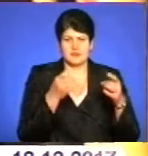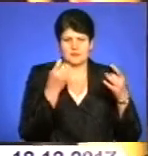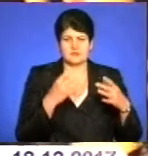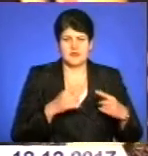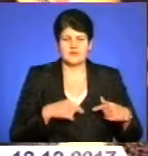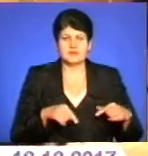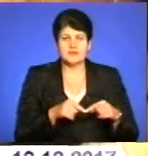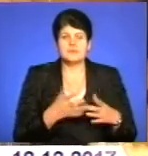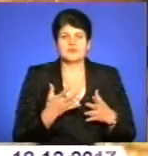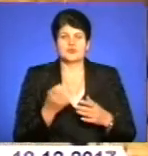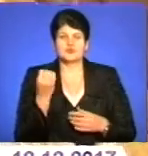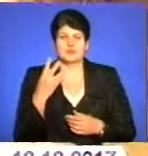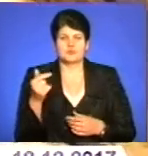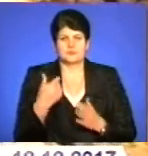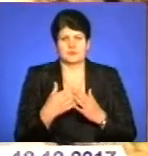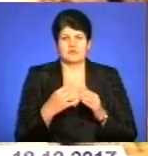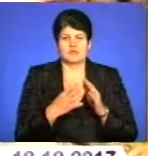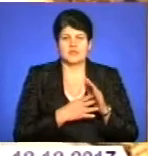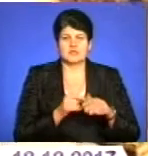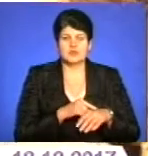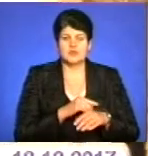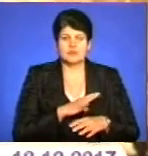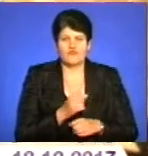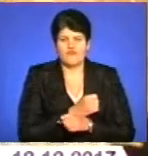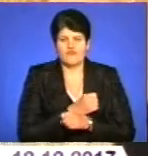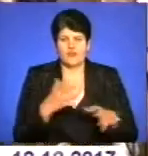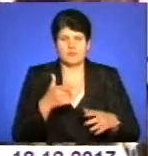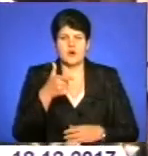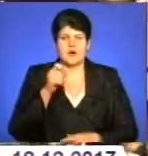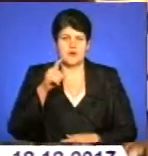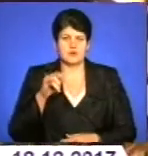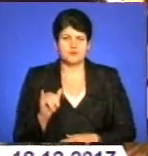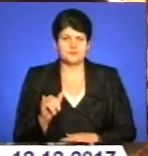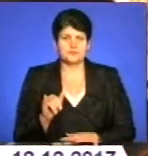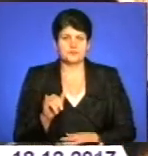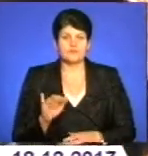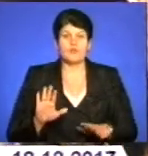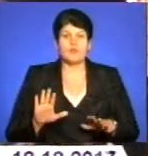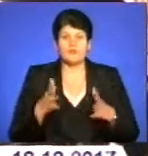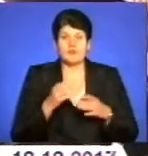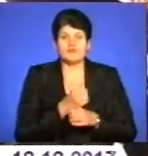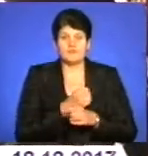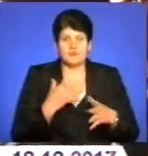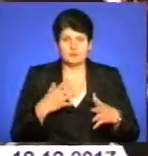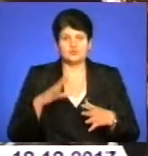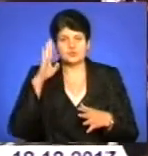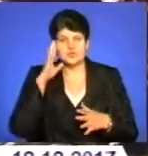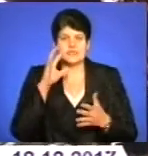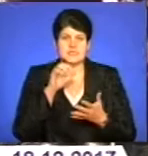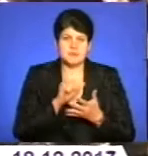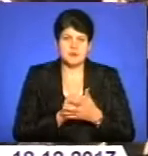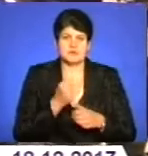Нагадаю, 14 грудня близько 19 години стався вибух газової суміші. На момент вибуху чоловік займався